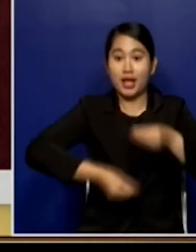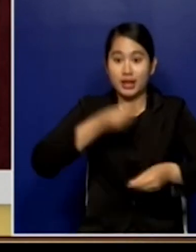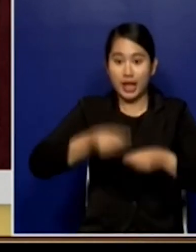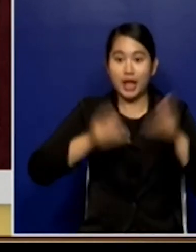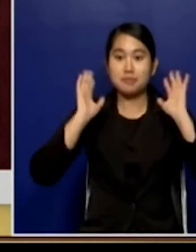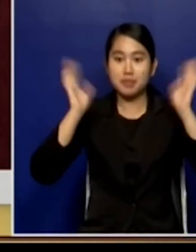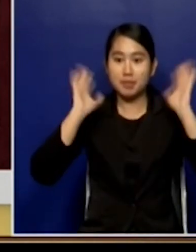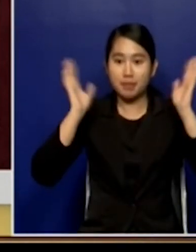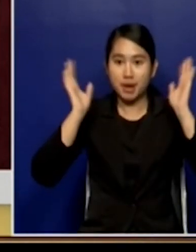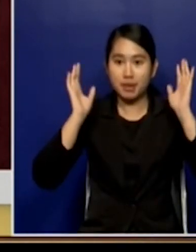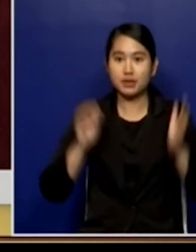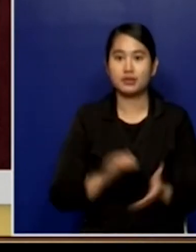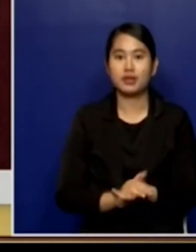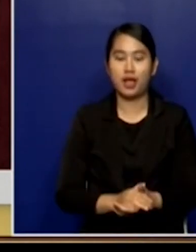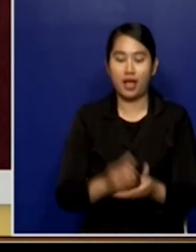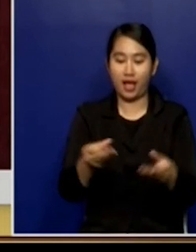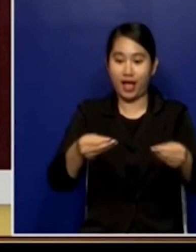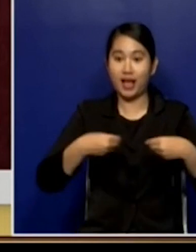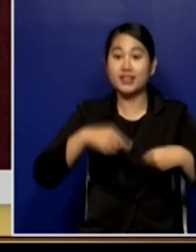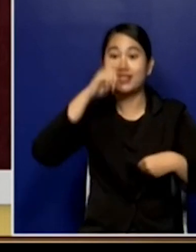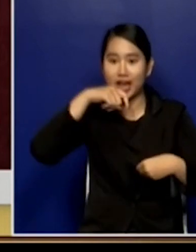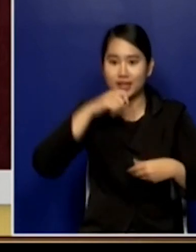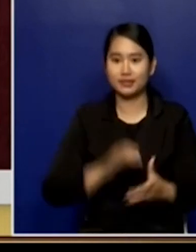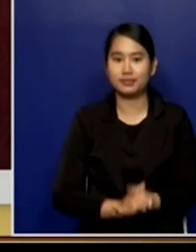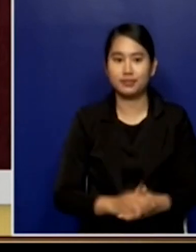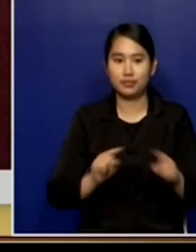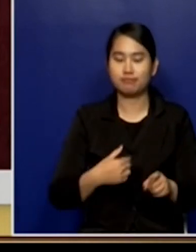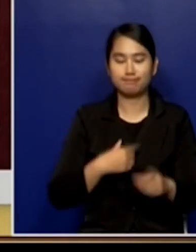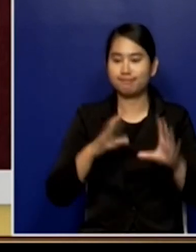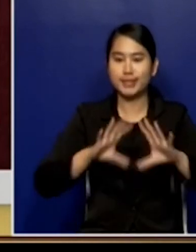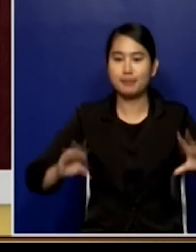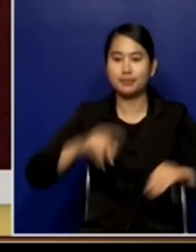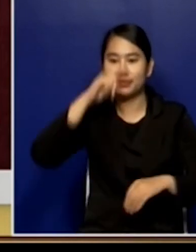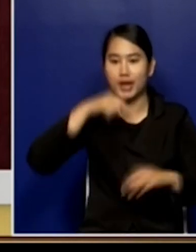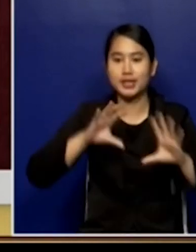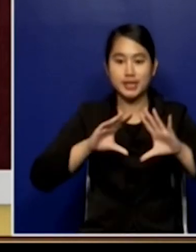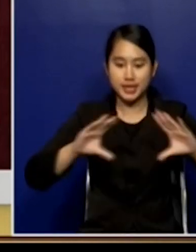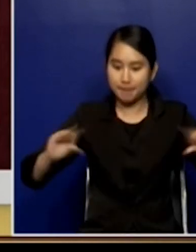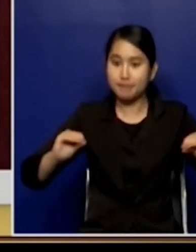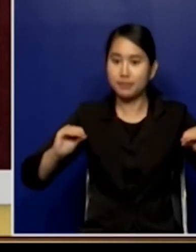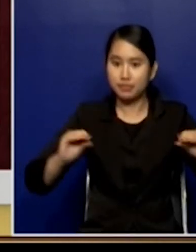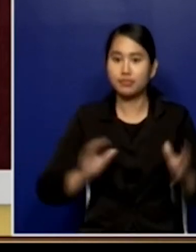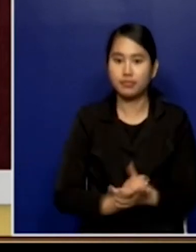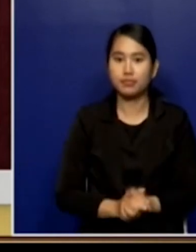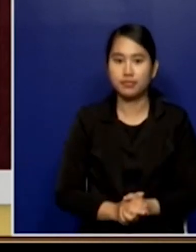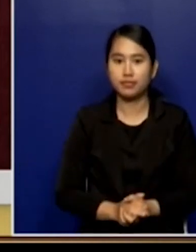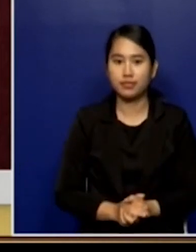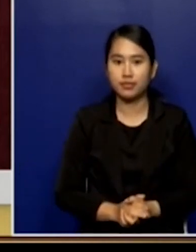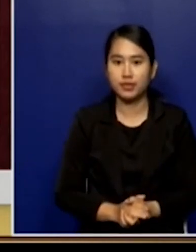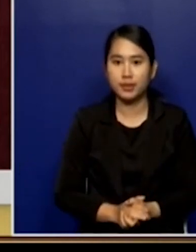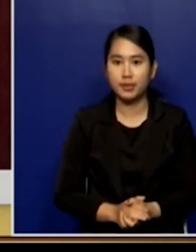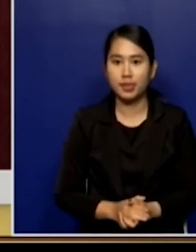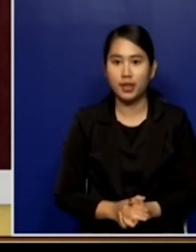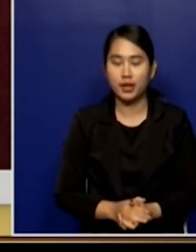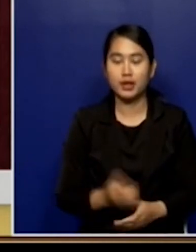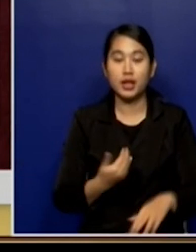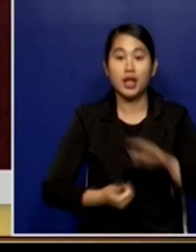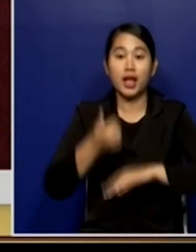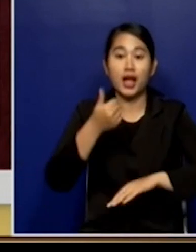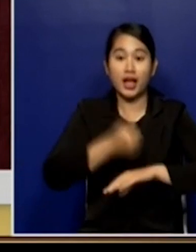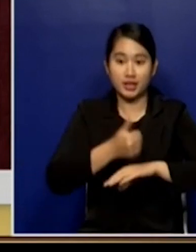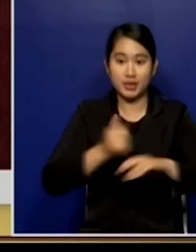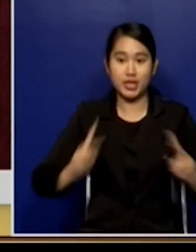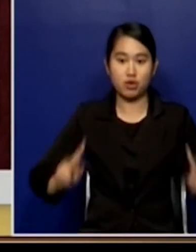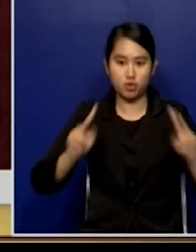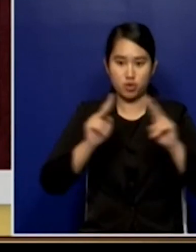ลานโสในราคาทุนให้กประเทศไทยแต่กลไม่มการตอบรใดๆในกรณีนี้ คุทานีแงรฐอธิปฏีกรมศาราณิเทศกระส่วงการ